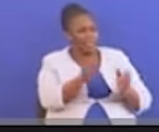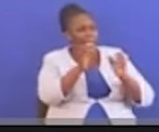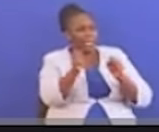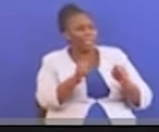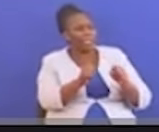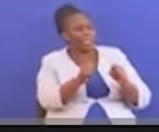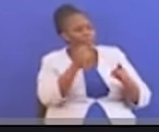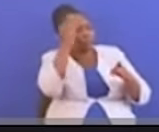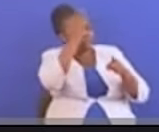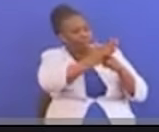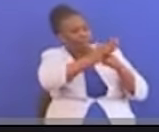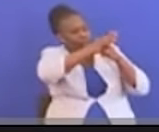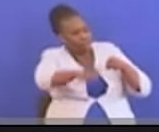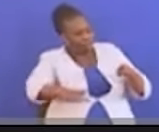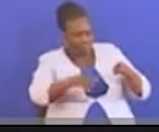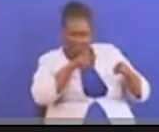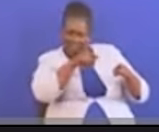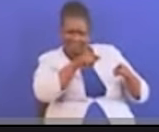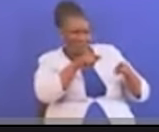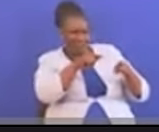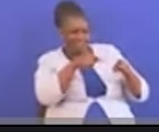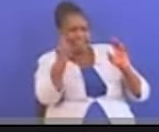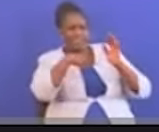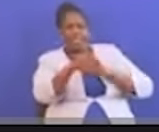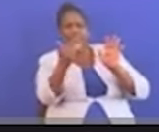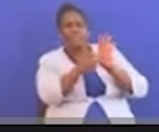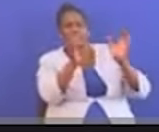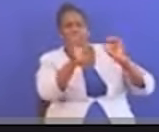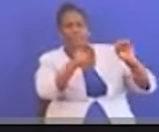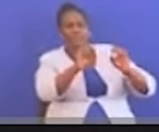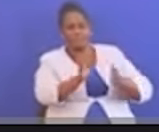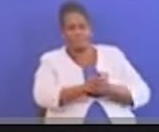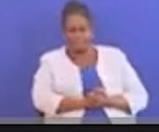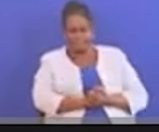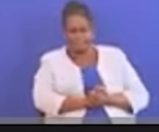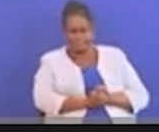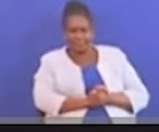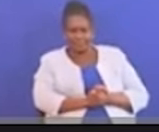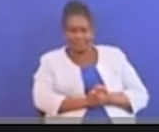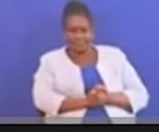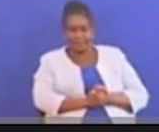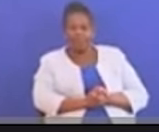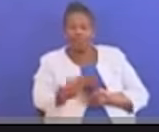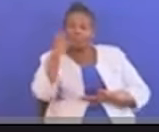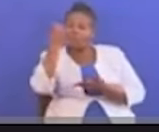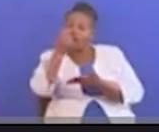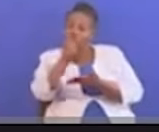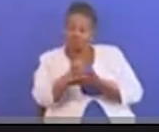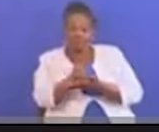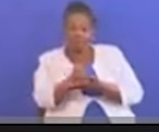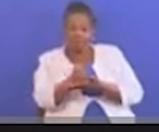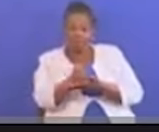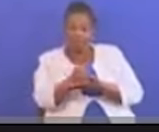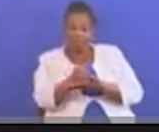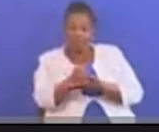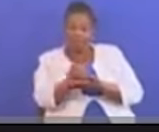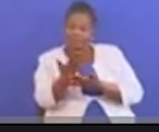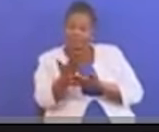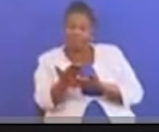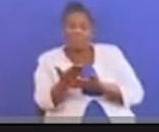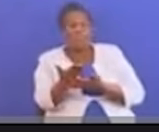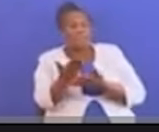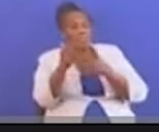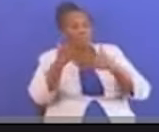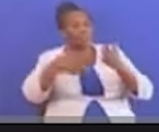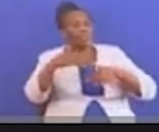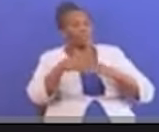zetu, na hilo mheshimiwa spika, kama tutafika hatua hiyo ni pale ambapo bunge lako litakuwa limerekebisha sheria